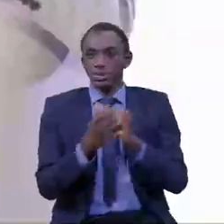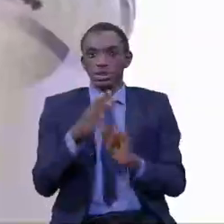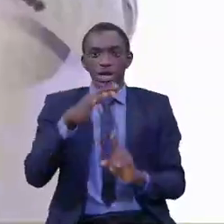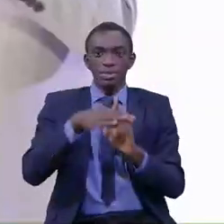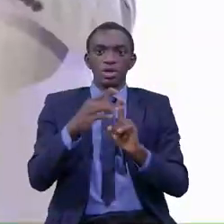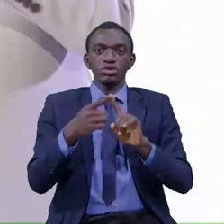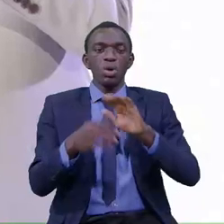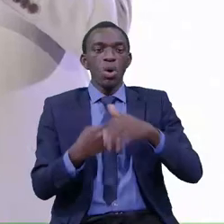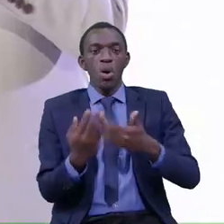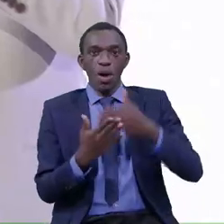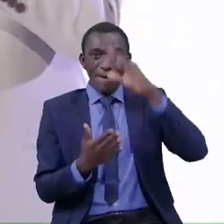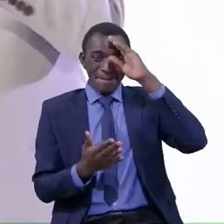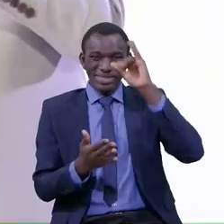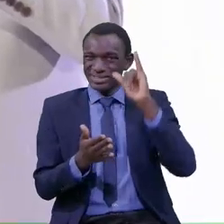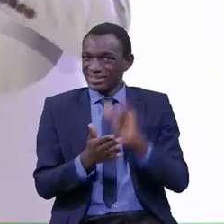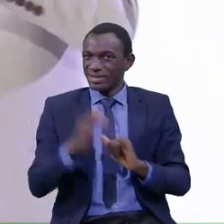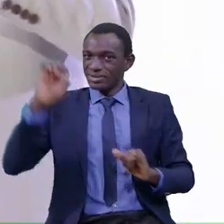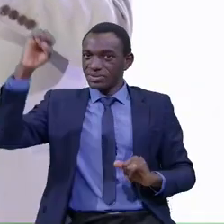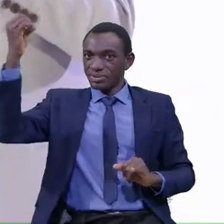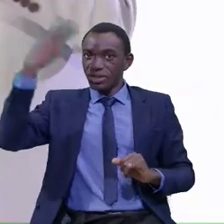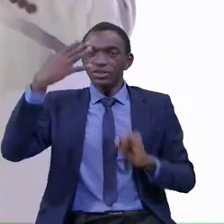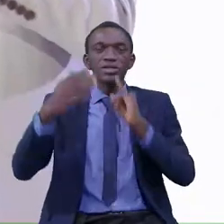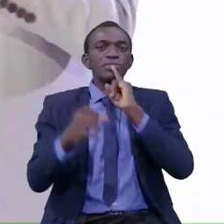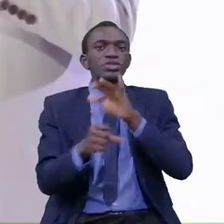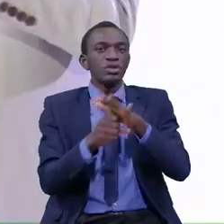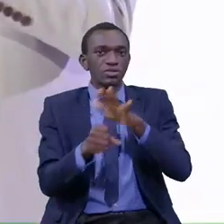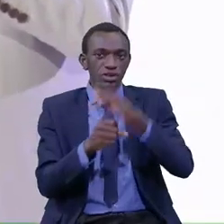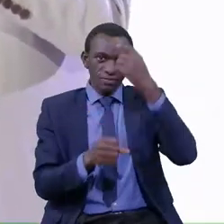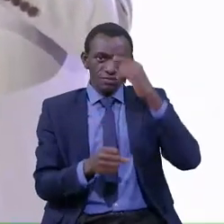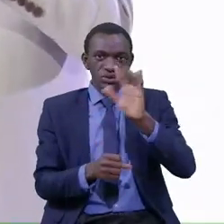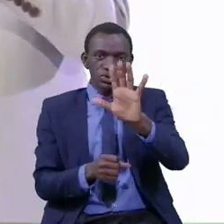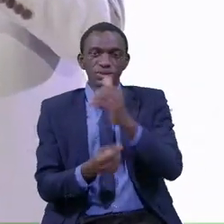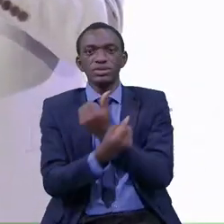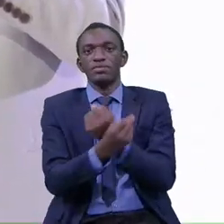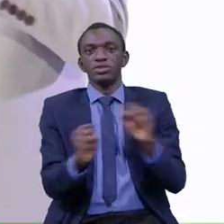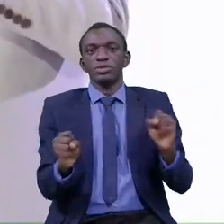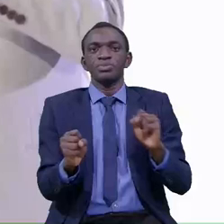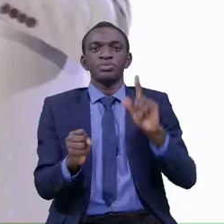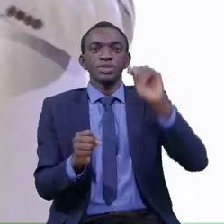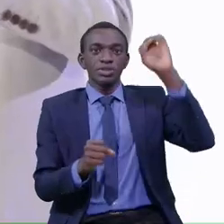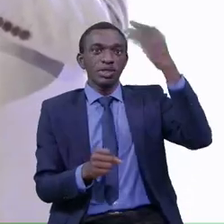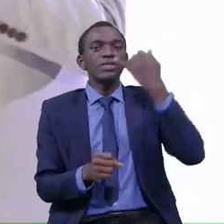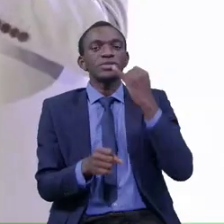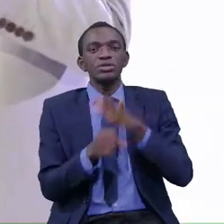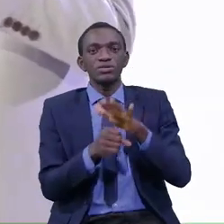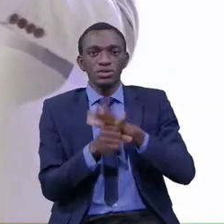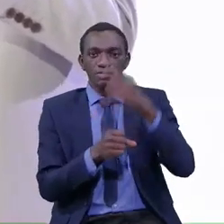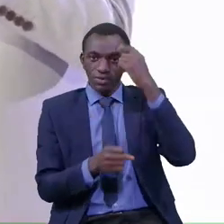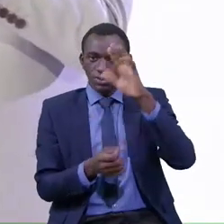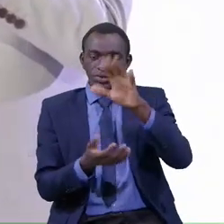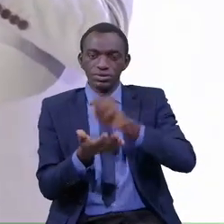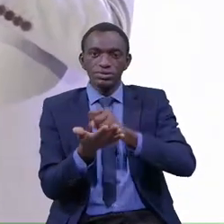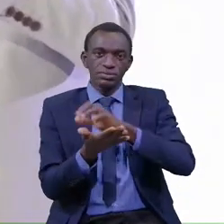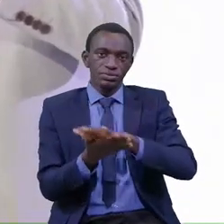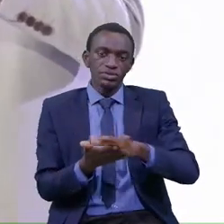cette grâce est suffisante dans le salut, est suffisante pour la sanctification, elle est